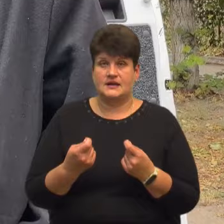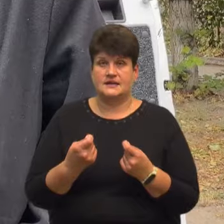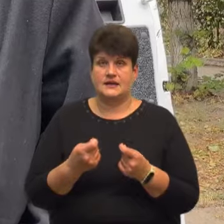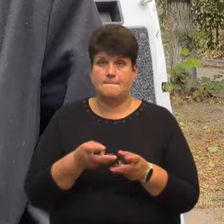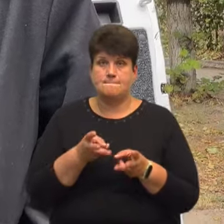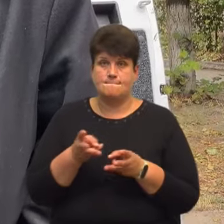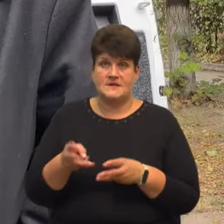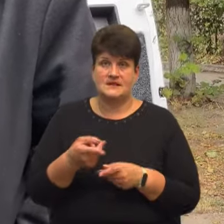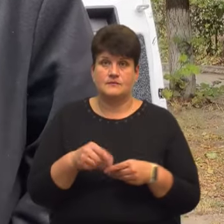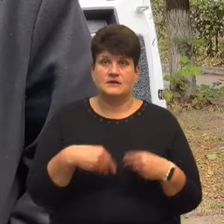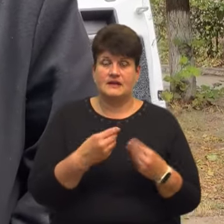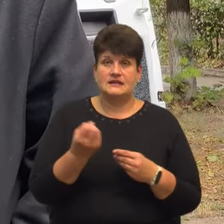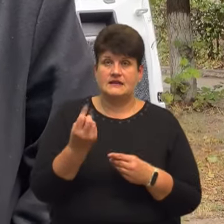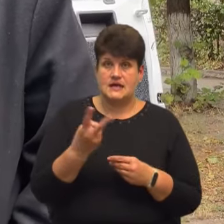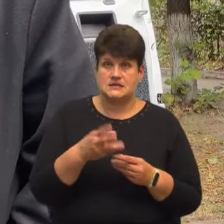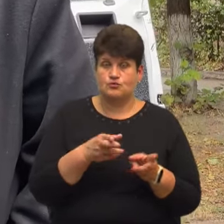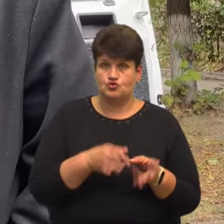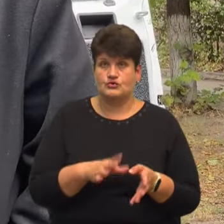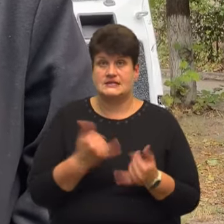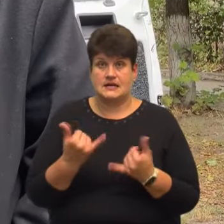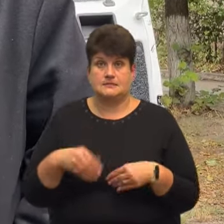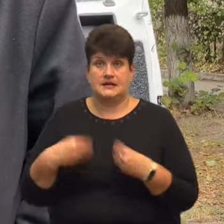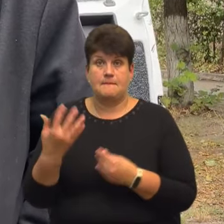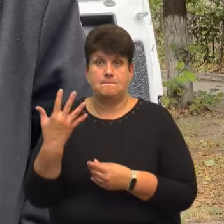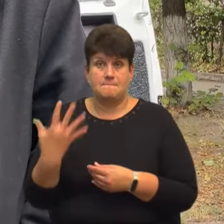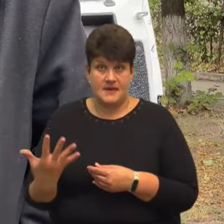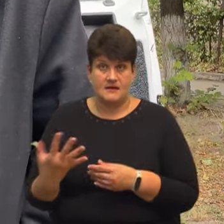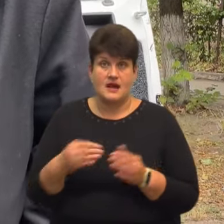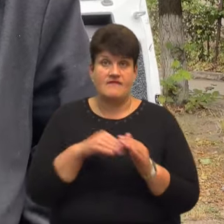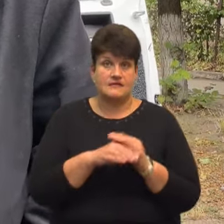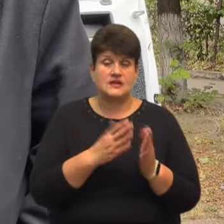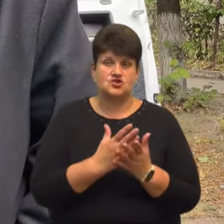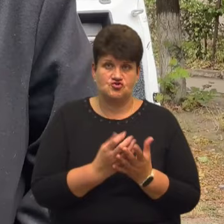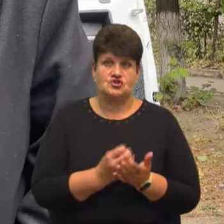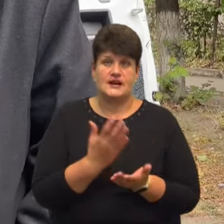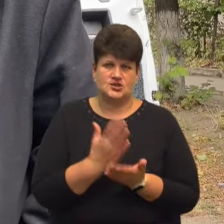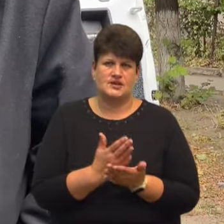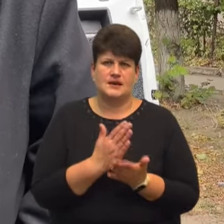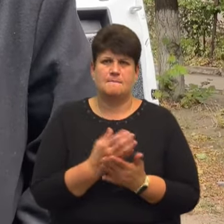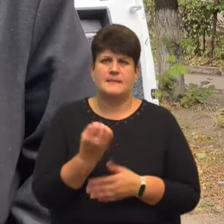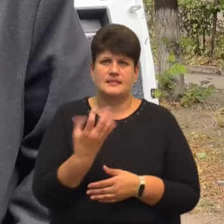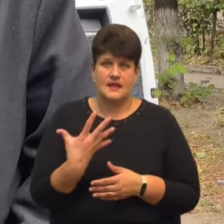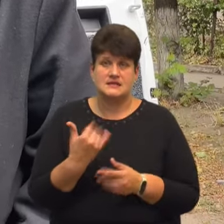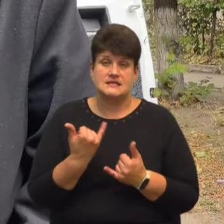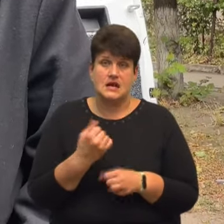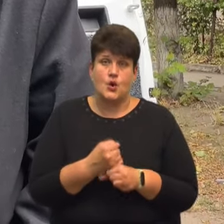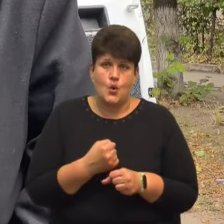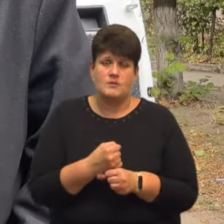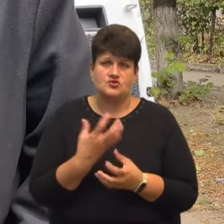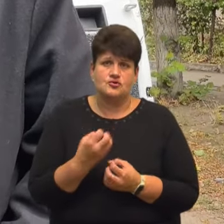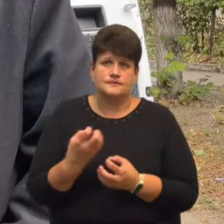тут передаємо п'ять боржуйок і там ще на складі є ще десь 15 Тоже боржуйок але це в процесі вони зараз робляться і